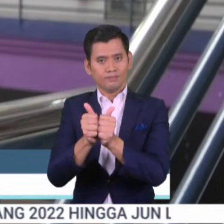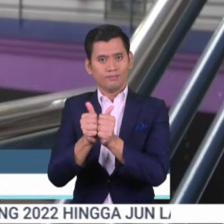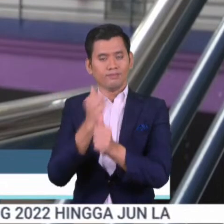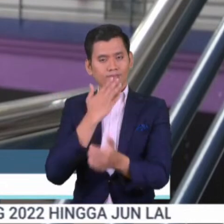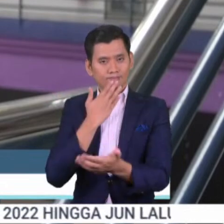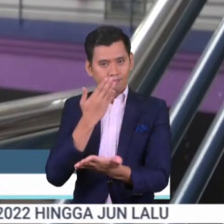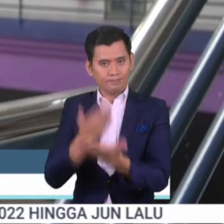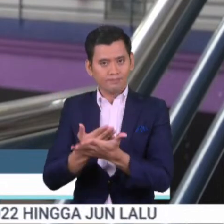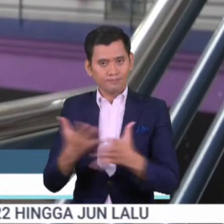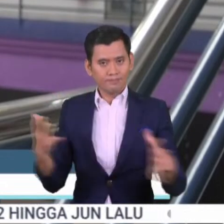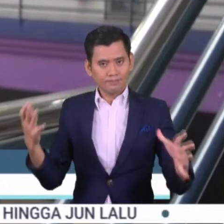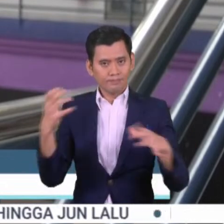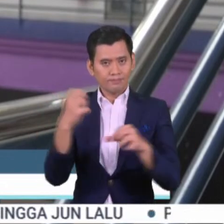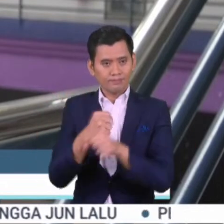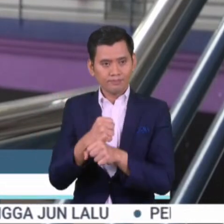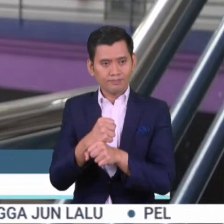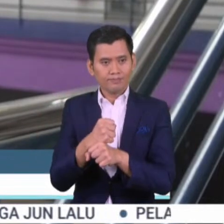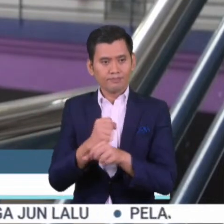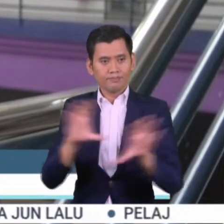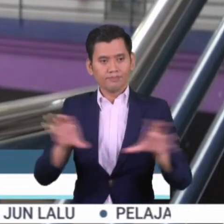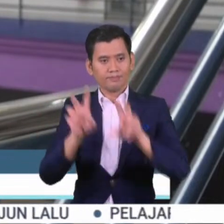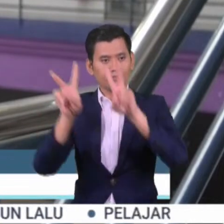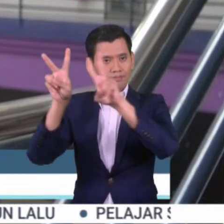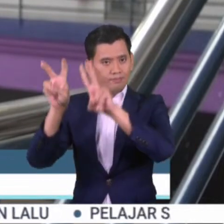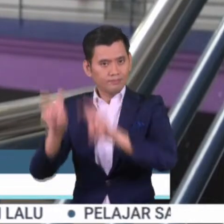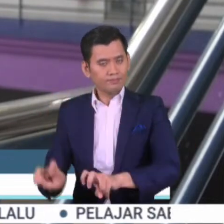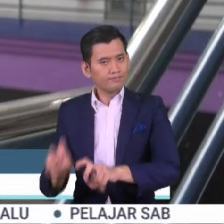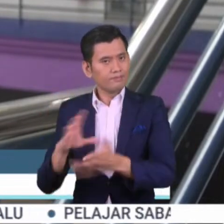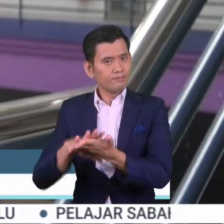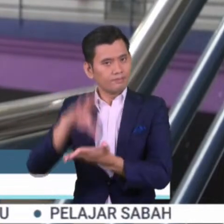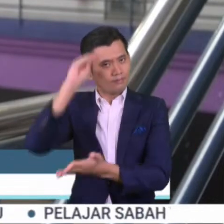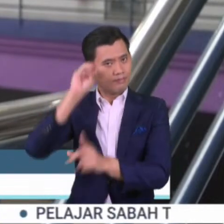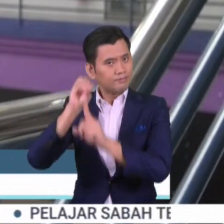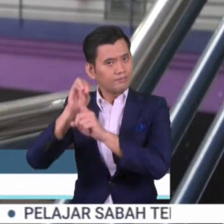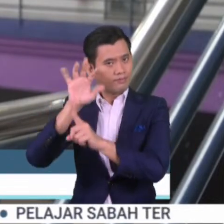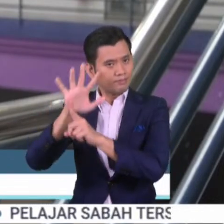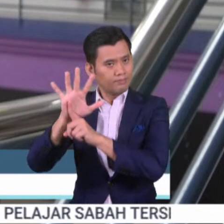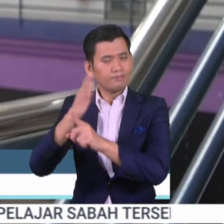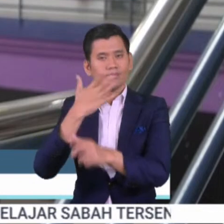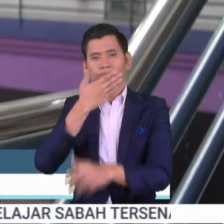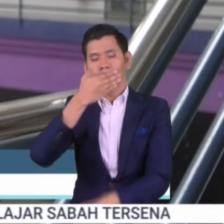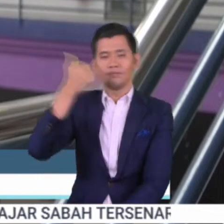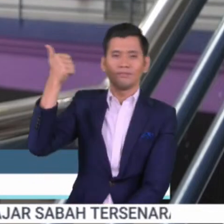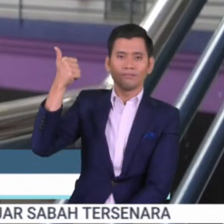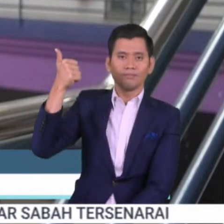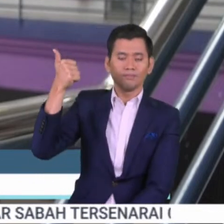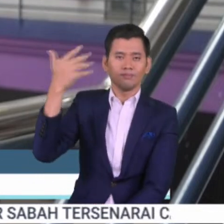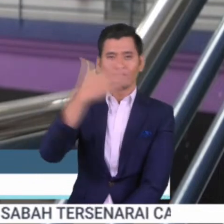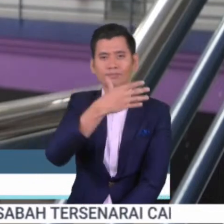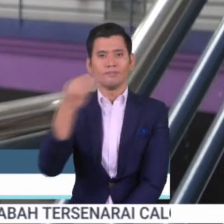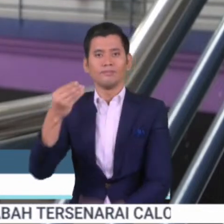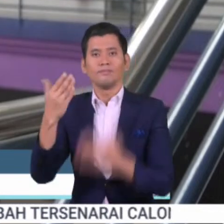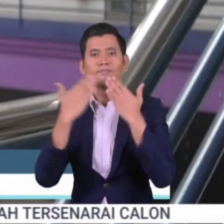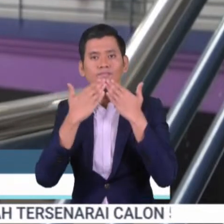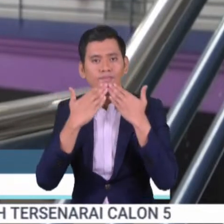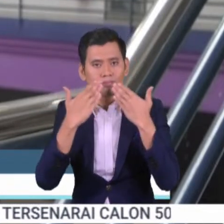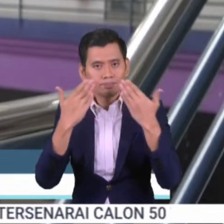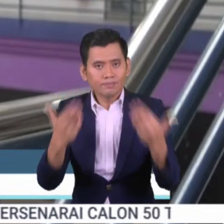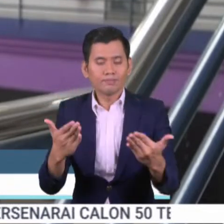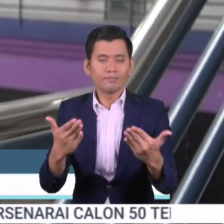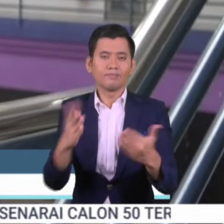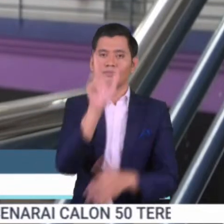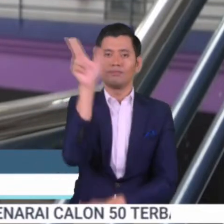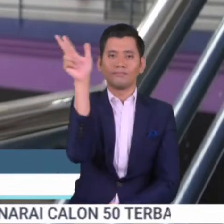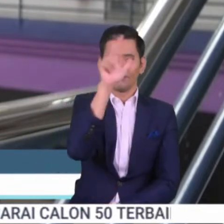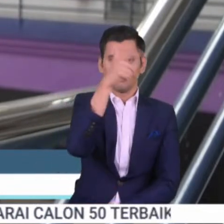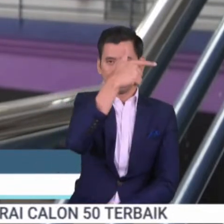dapat menjalankan research dan juga pembelajaran dengan lebih berkesan. dan terima kasihlah kepada